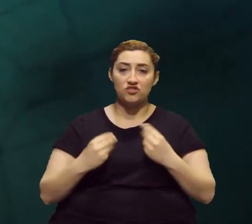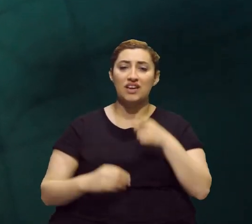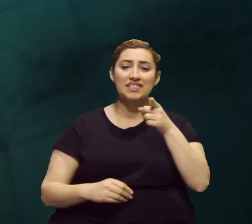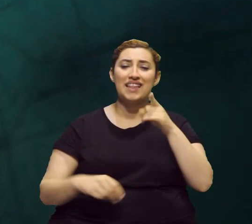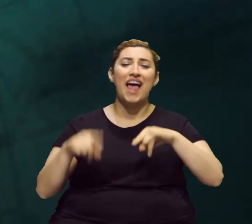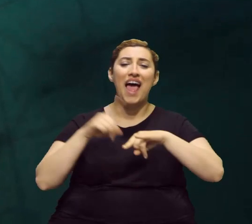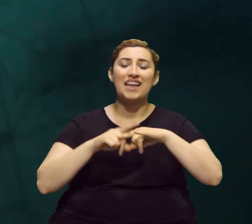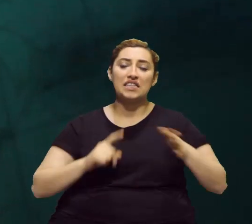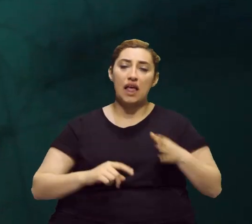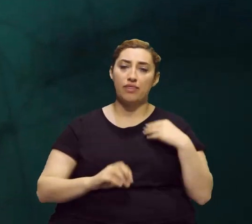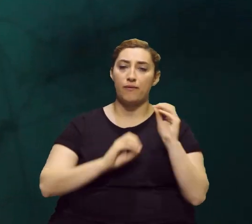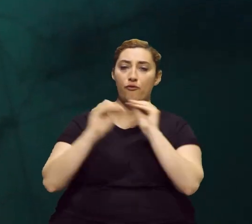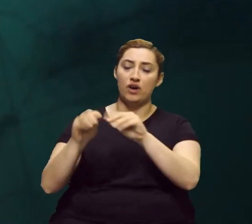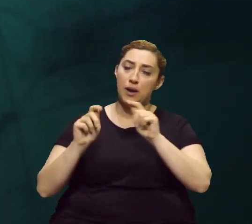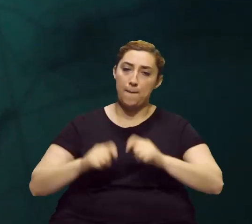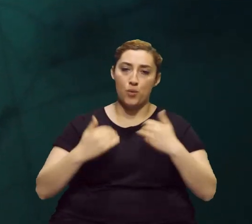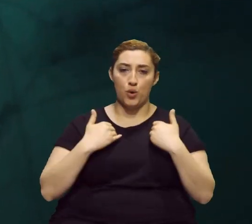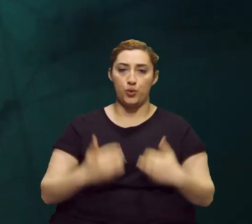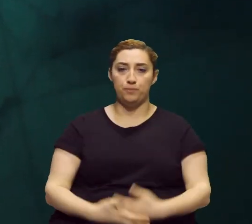Seni Herzl'ın yanına veriyorum.